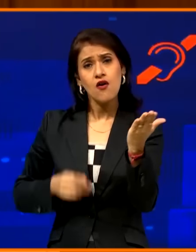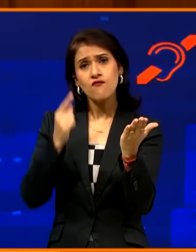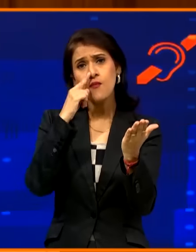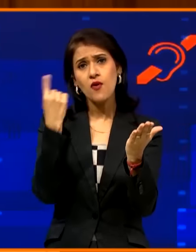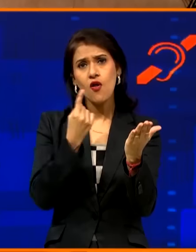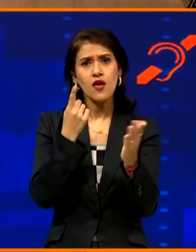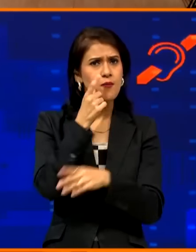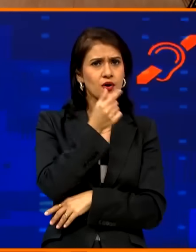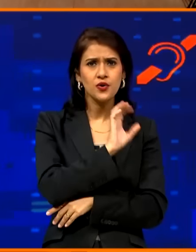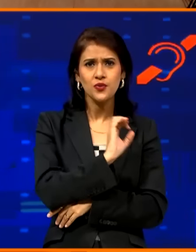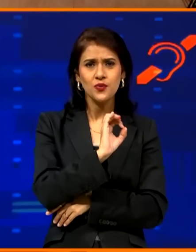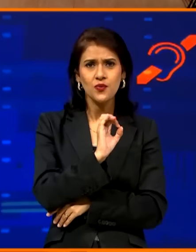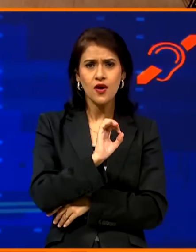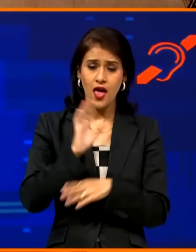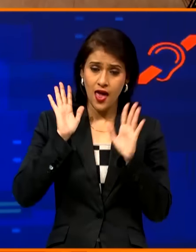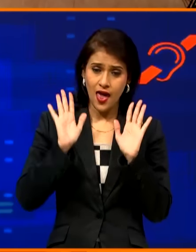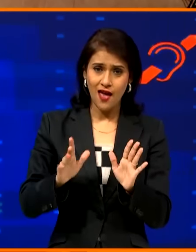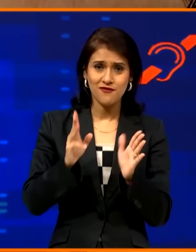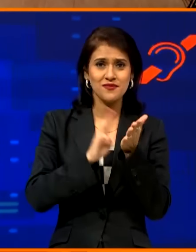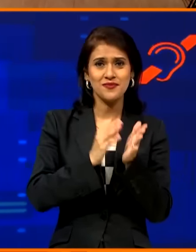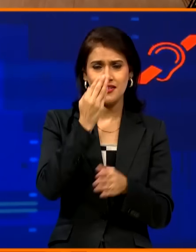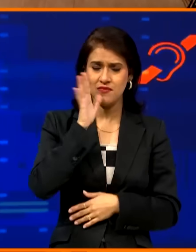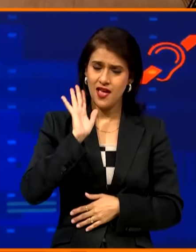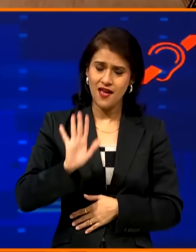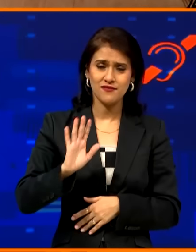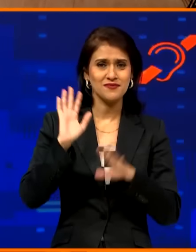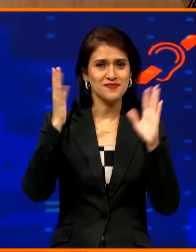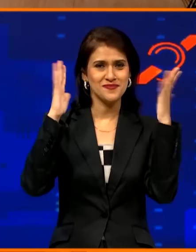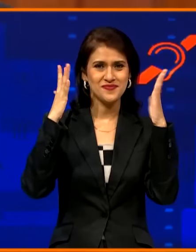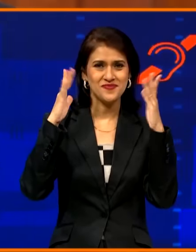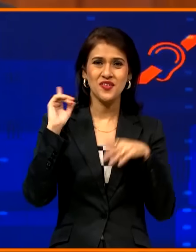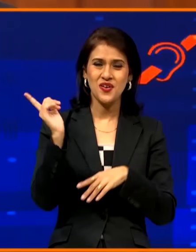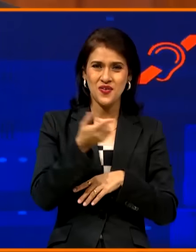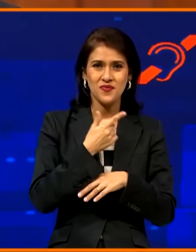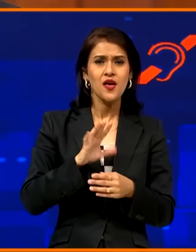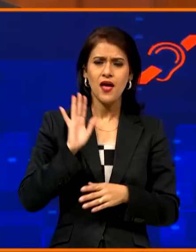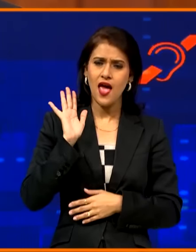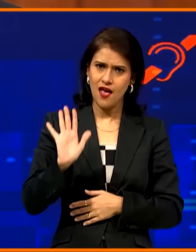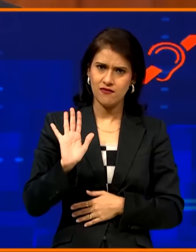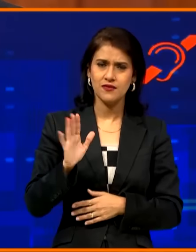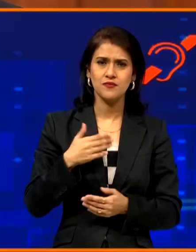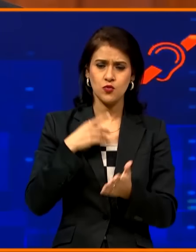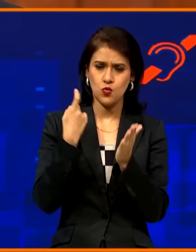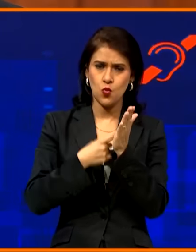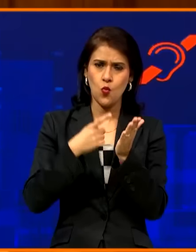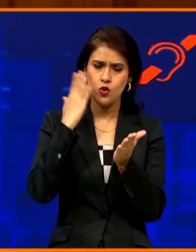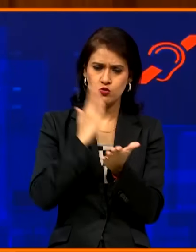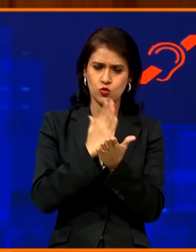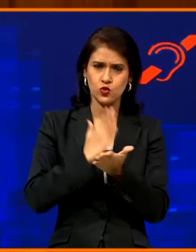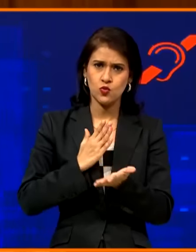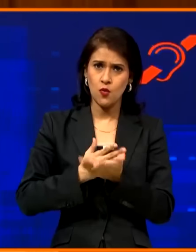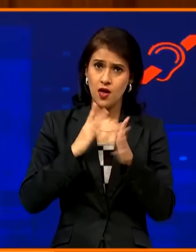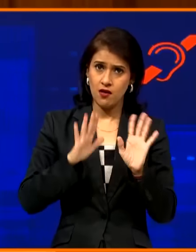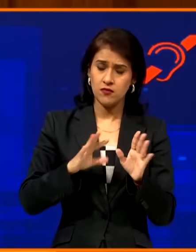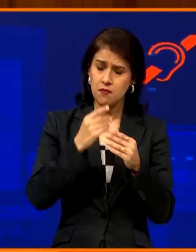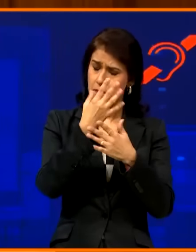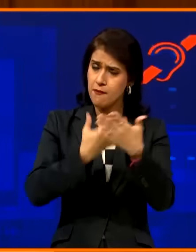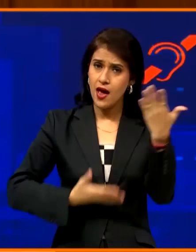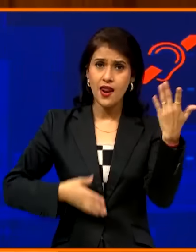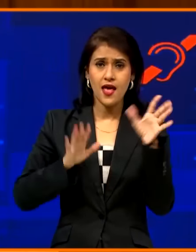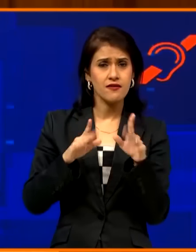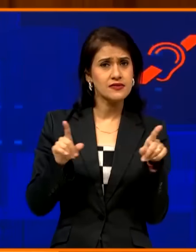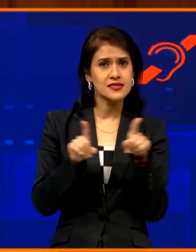है बिल्कुल है लड़कों के लिए भी क्या पाबंदी है लड़कों के लिए लड़कों के लिए बहुत सारी पाबंदियां है